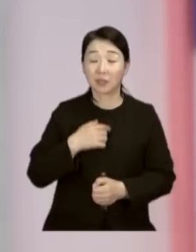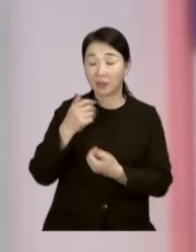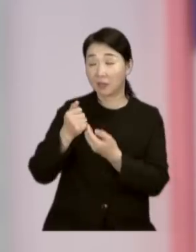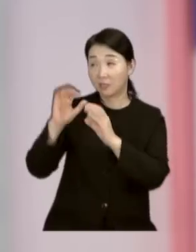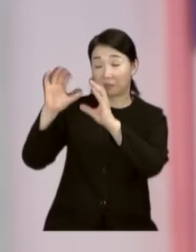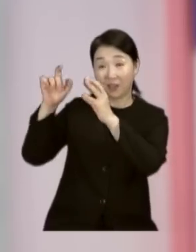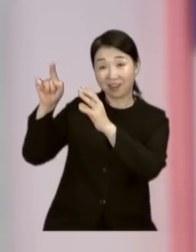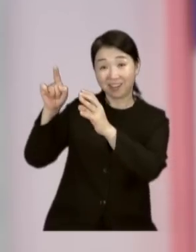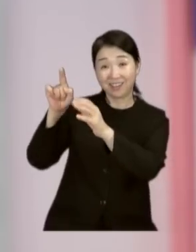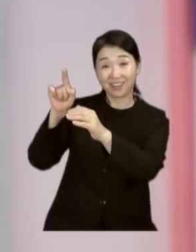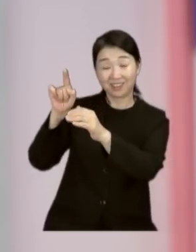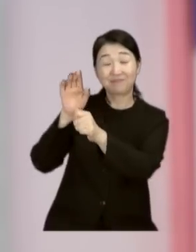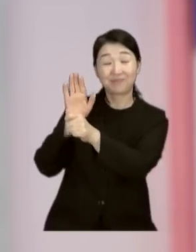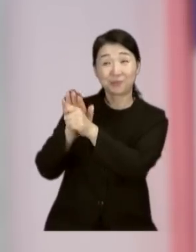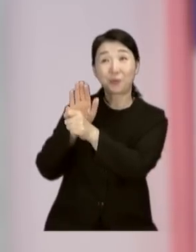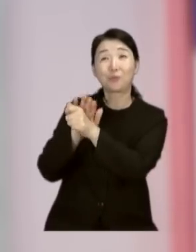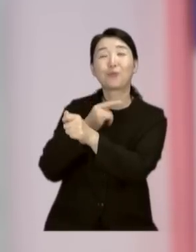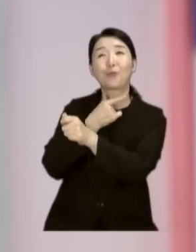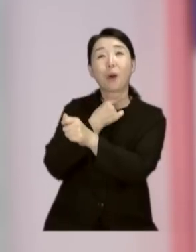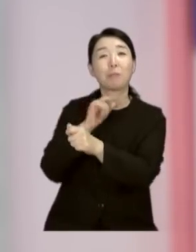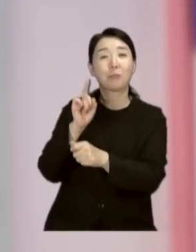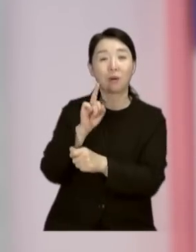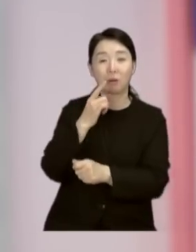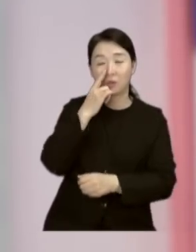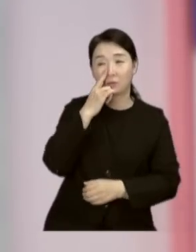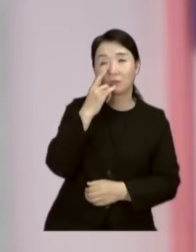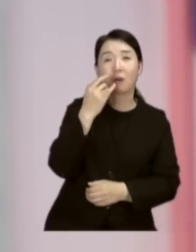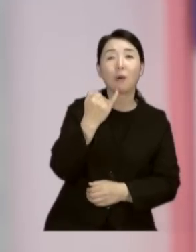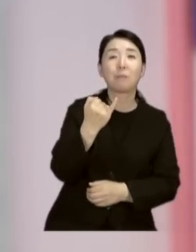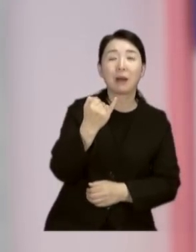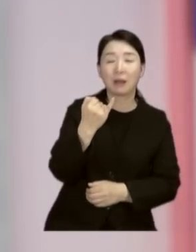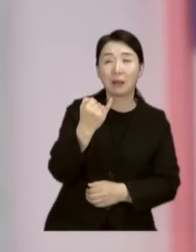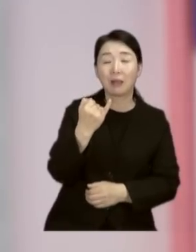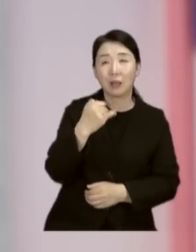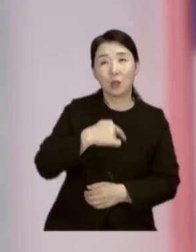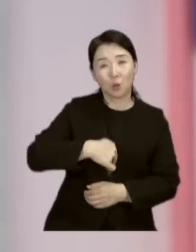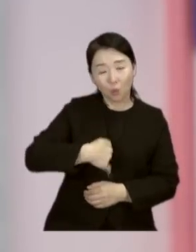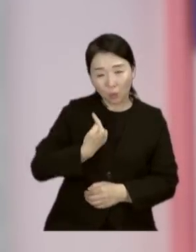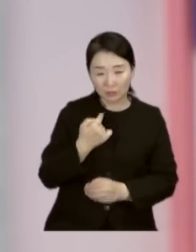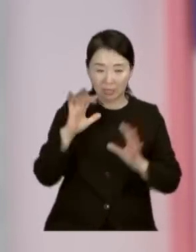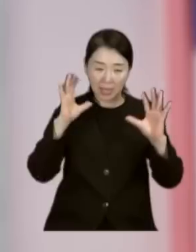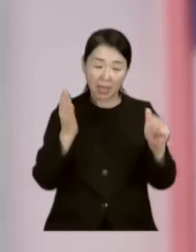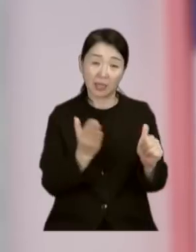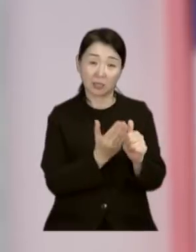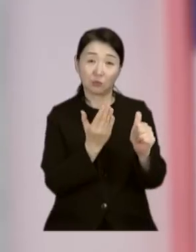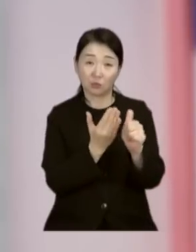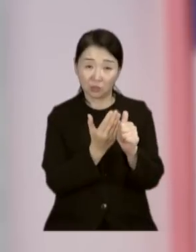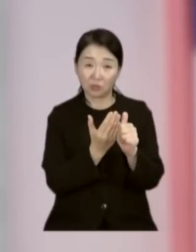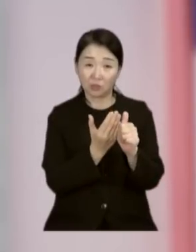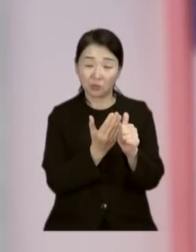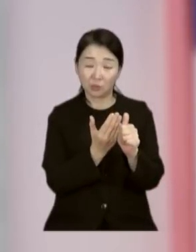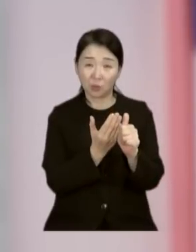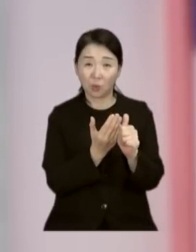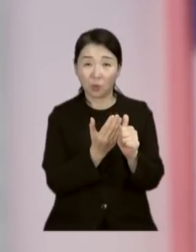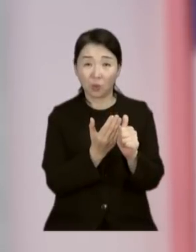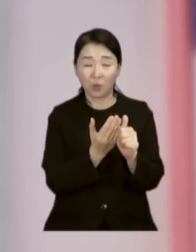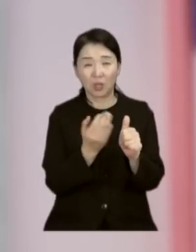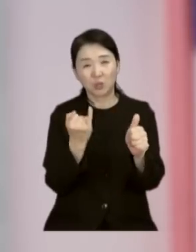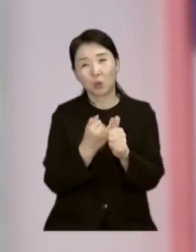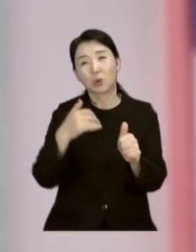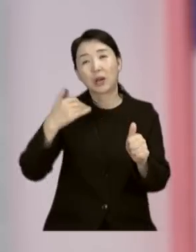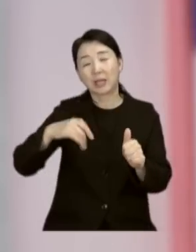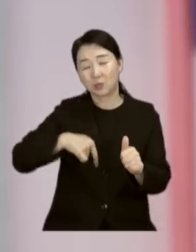또 하나님 나라에 도움이 된다면 진짜 우리 엄마들, 싱글맘들, 우리 미혼맘,